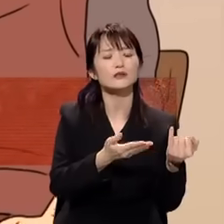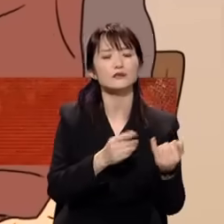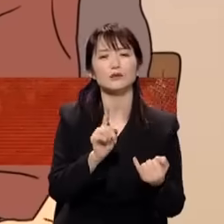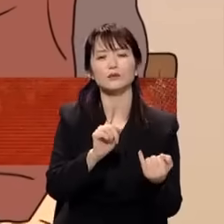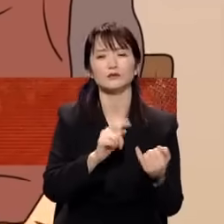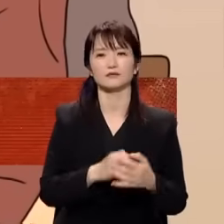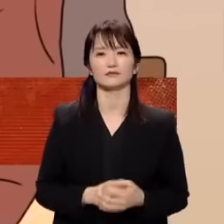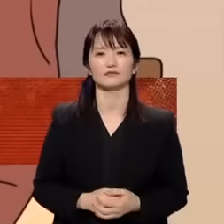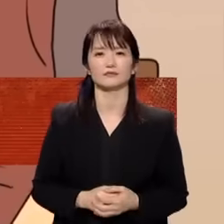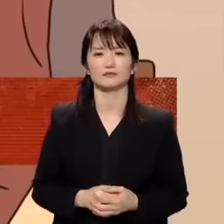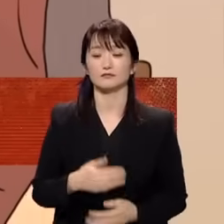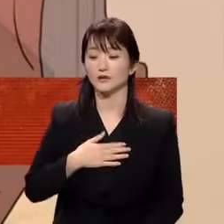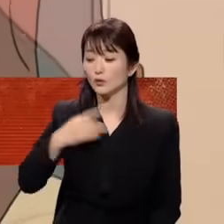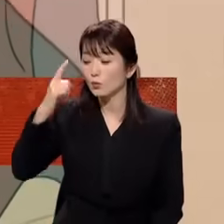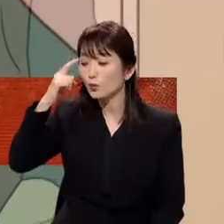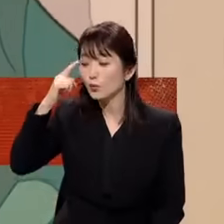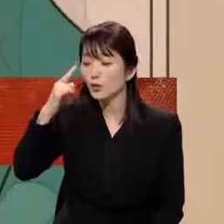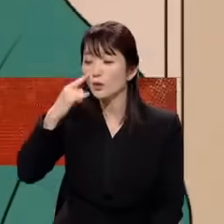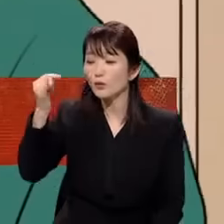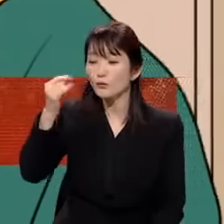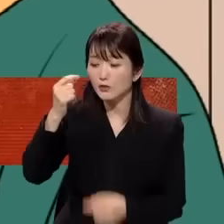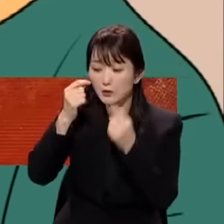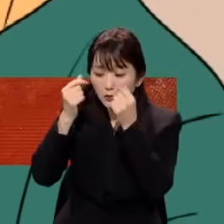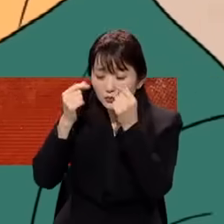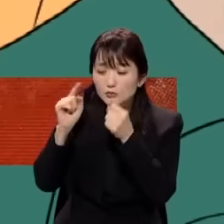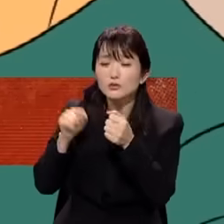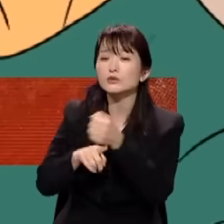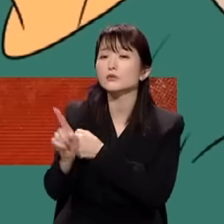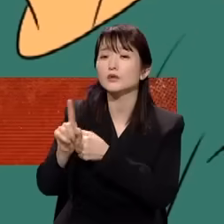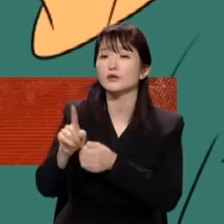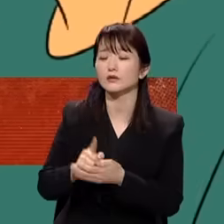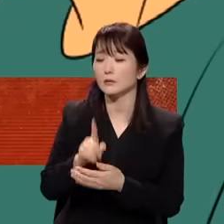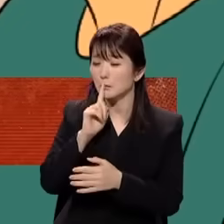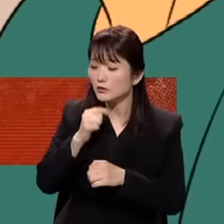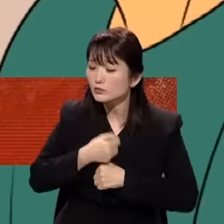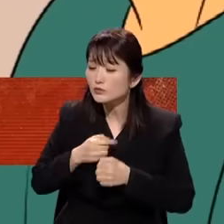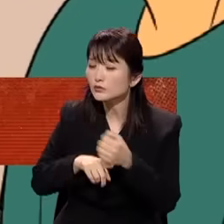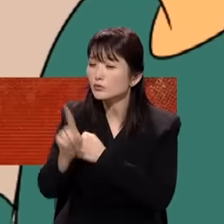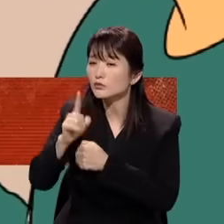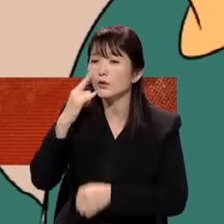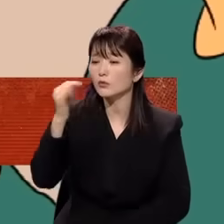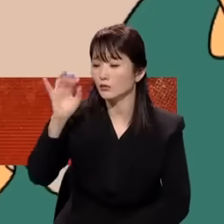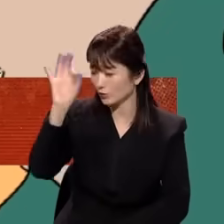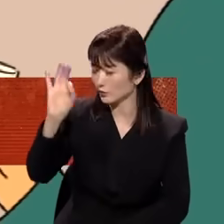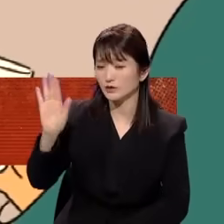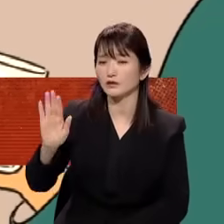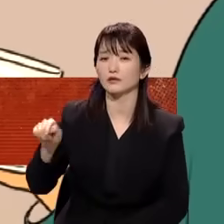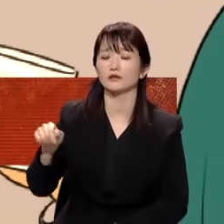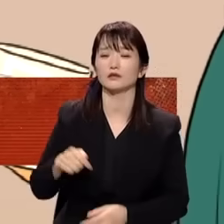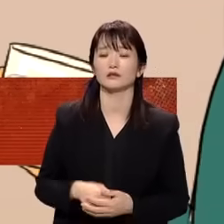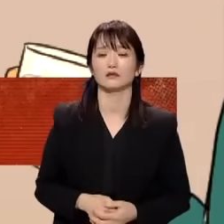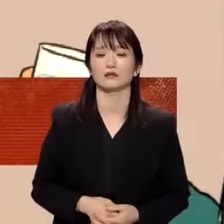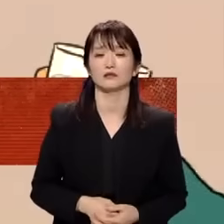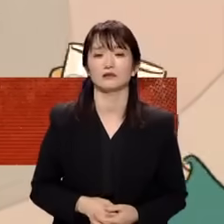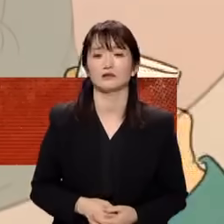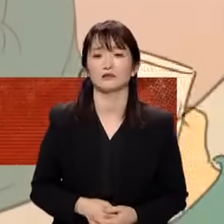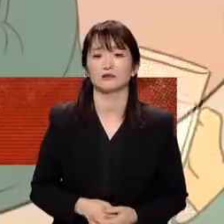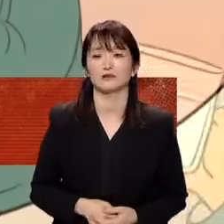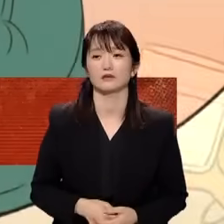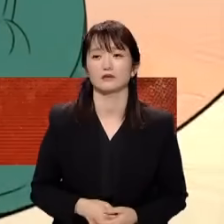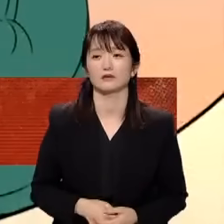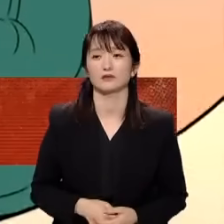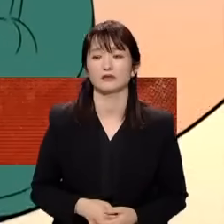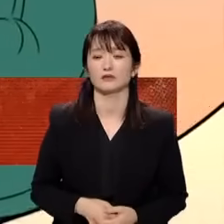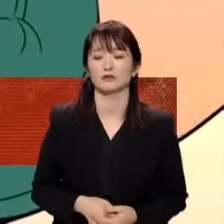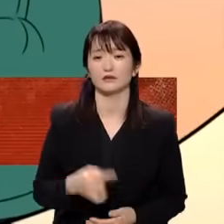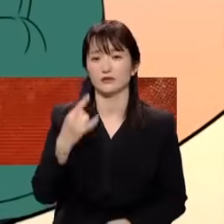그러냐면 내가 왜 엄마 눈치 보고 말 조심해야 되냐 엄마 안 볼 거다 그러면 제가 볼 때는 이 제보자